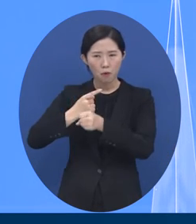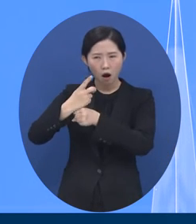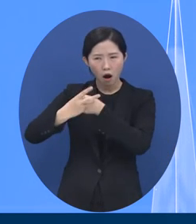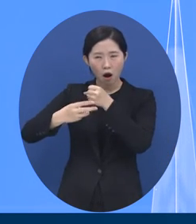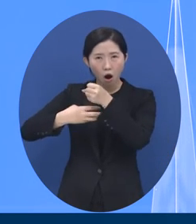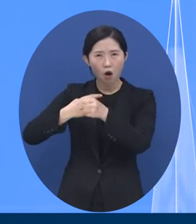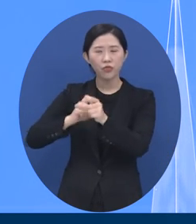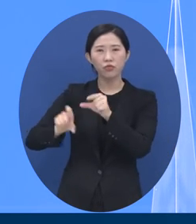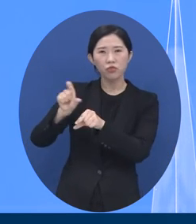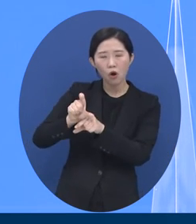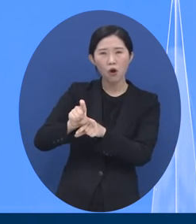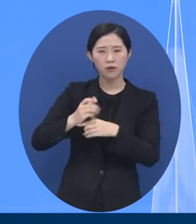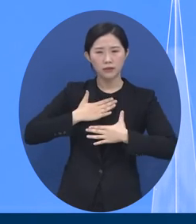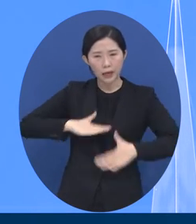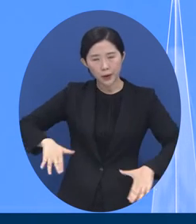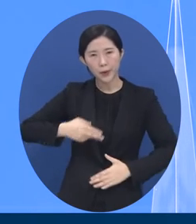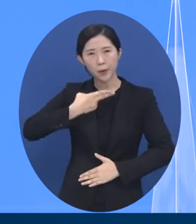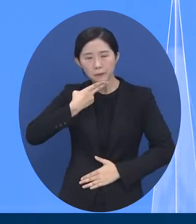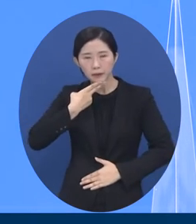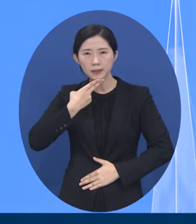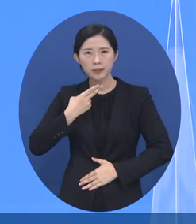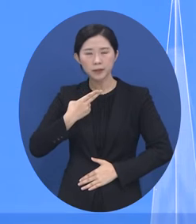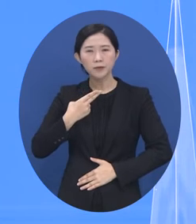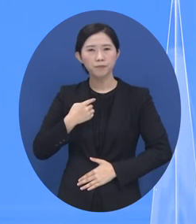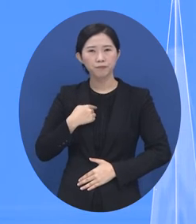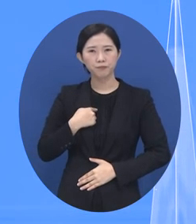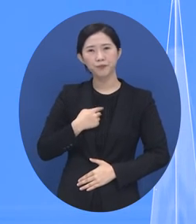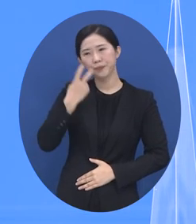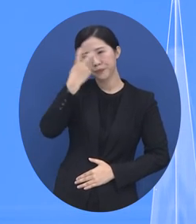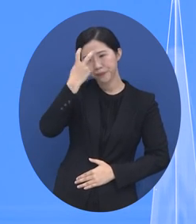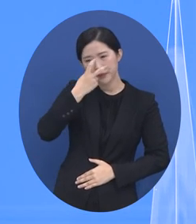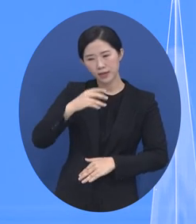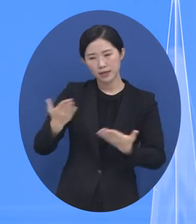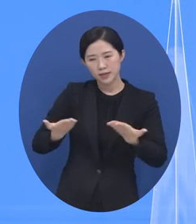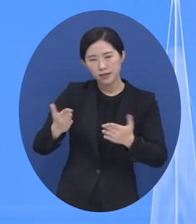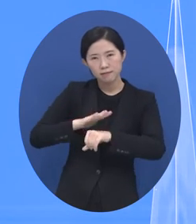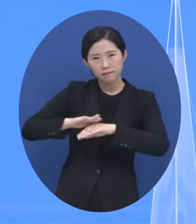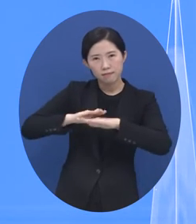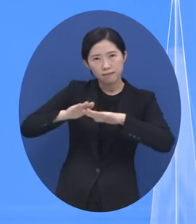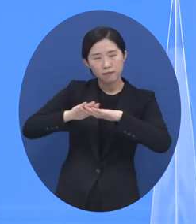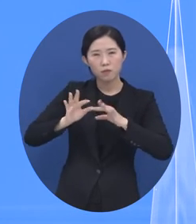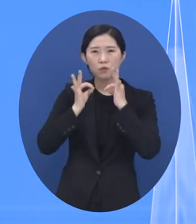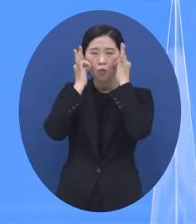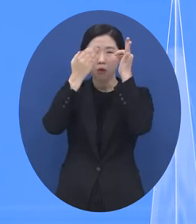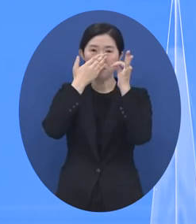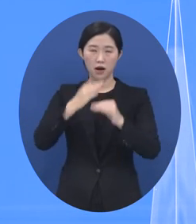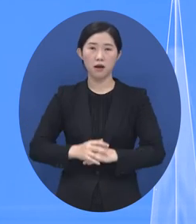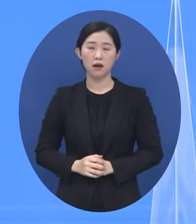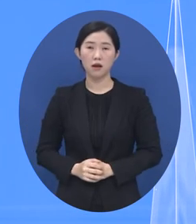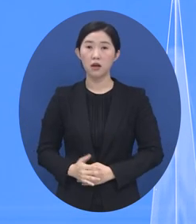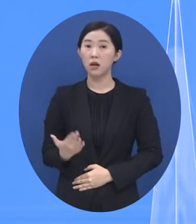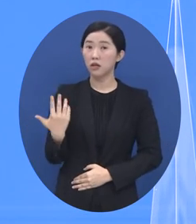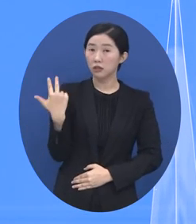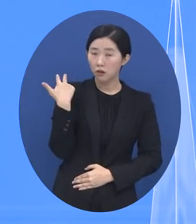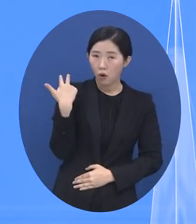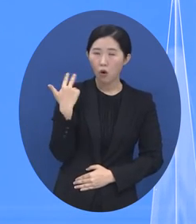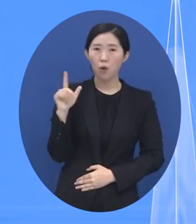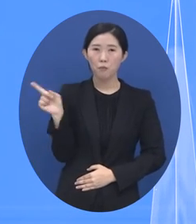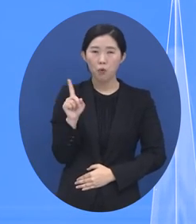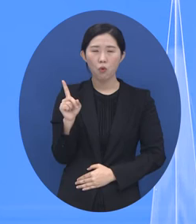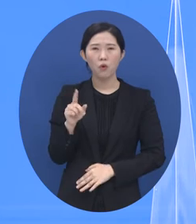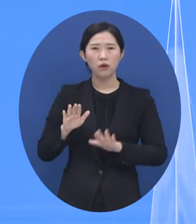있습니다. 지난주 브리핑 때도 설명드렸듯이 거리두기 정책의 변화 역시 방역의 결과가